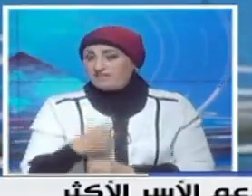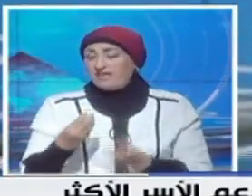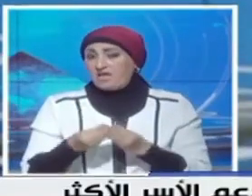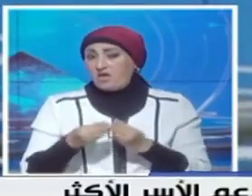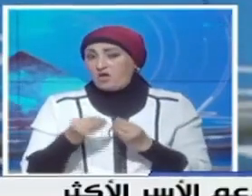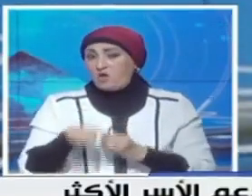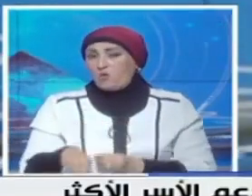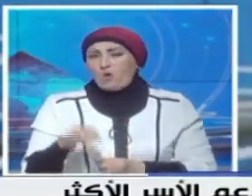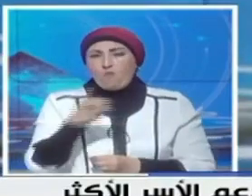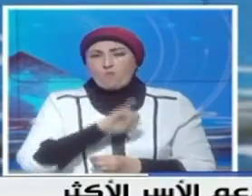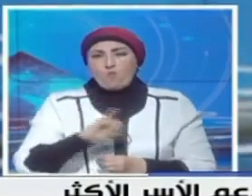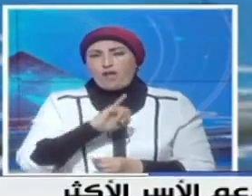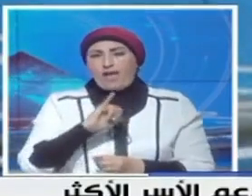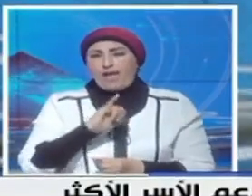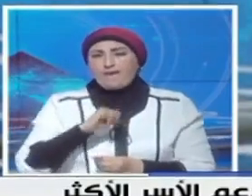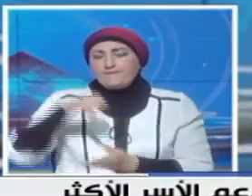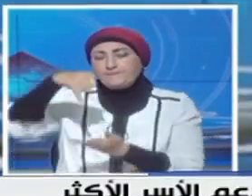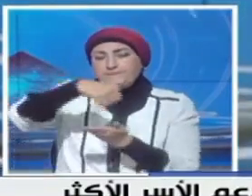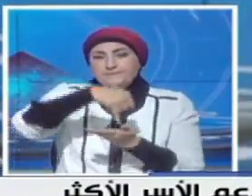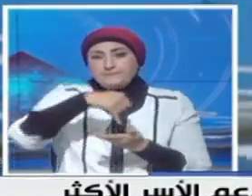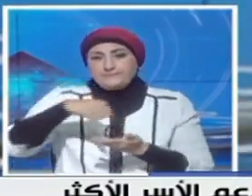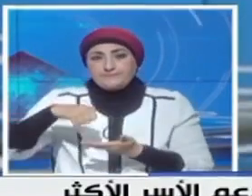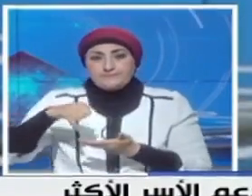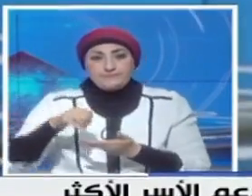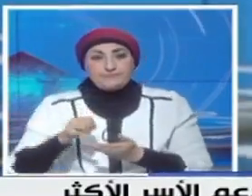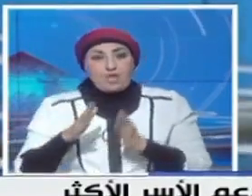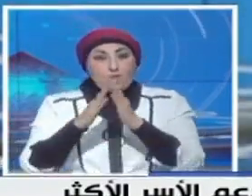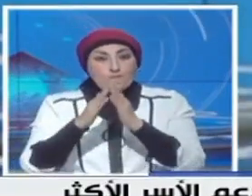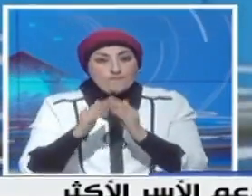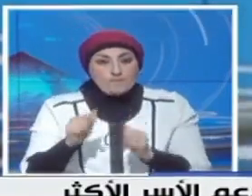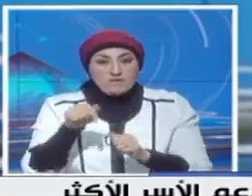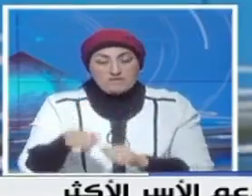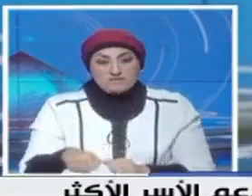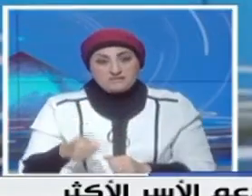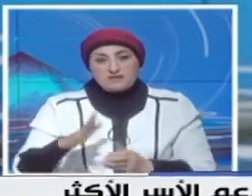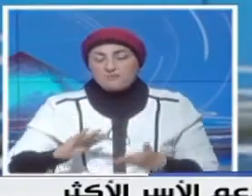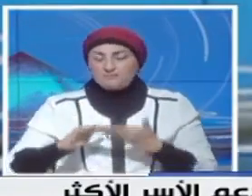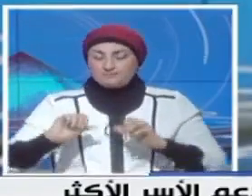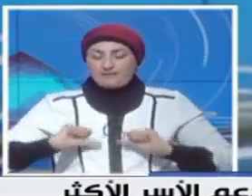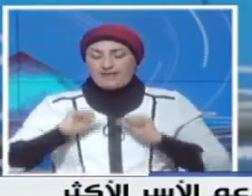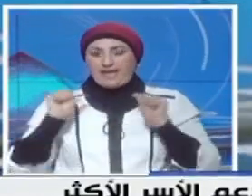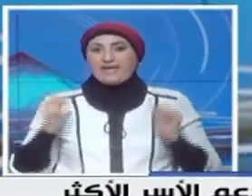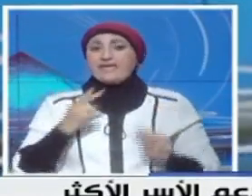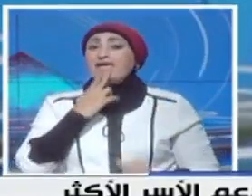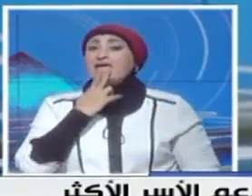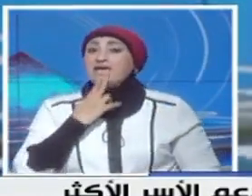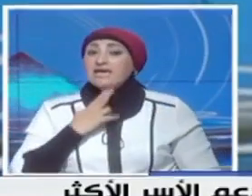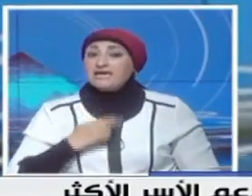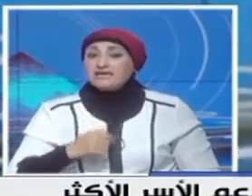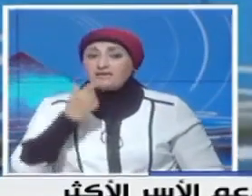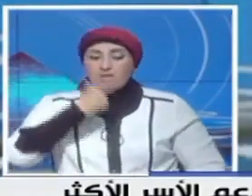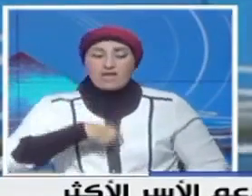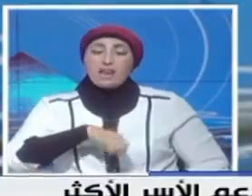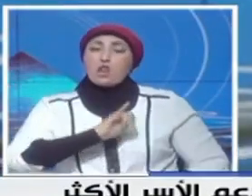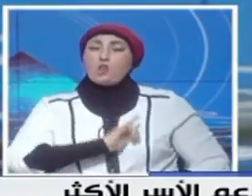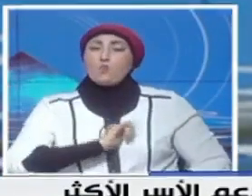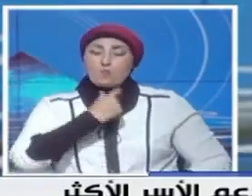لتوزيع مساعدات عينية على تلك الفئات في الجمهورية بهدف توفير حياة